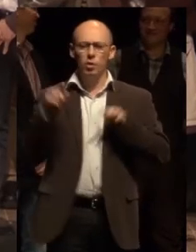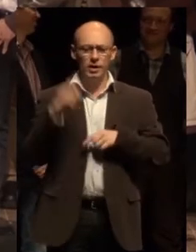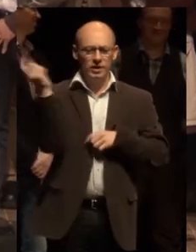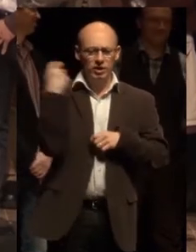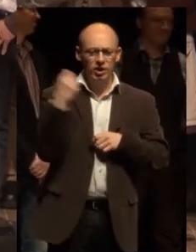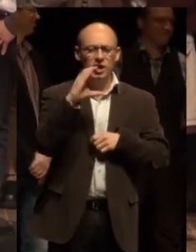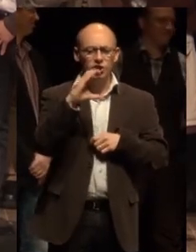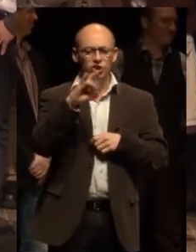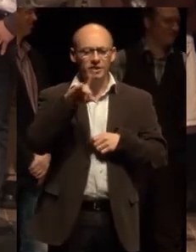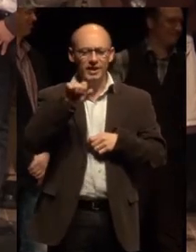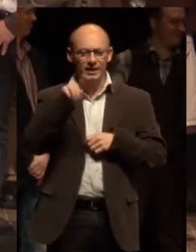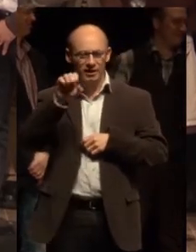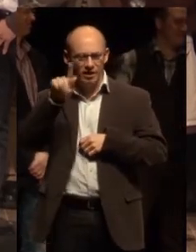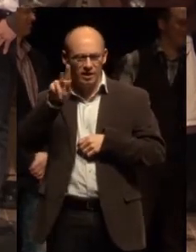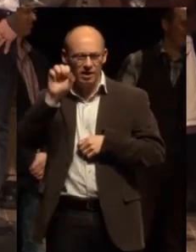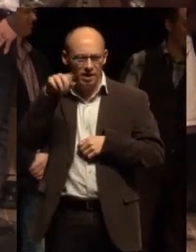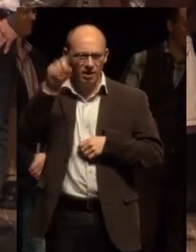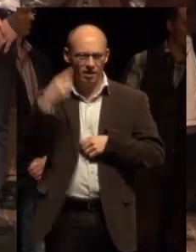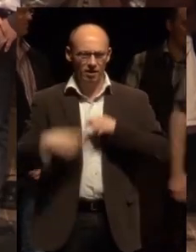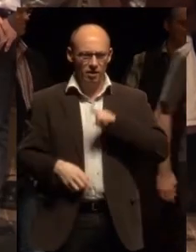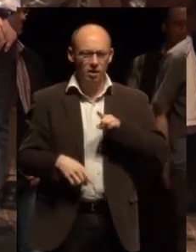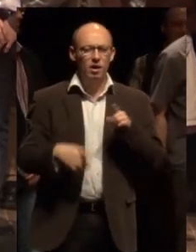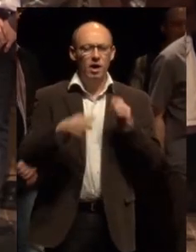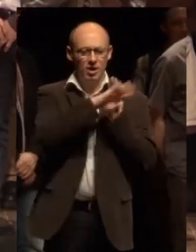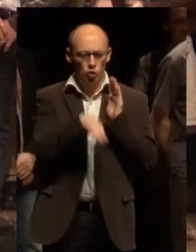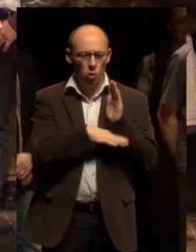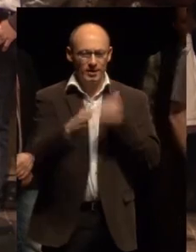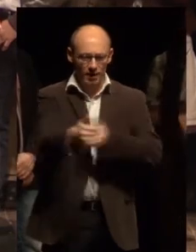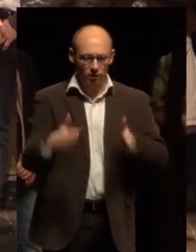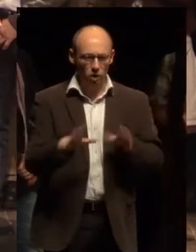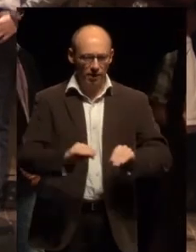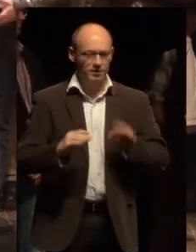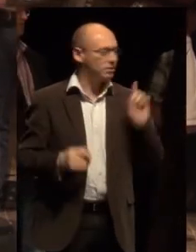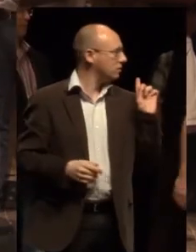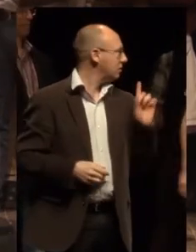Thierry Chastanier, qui est derrière adjoint de secteur.